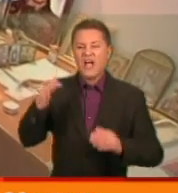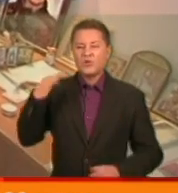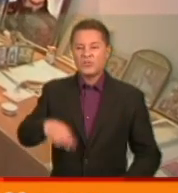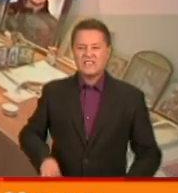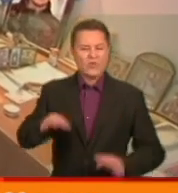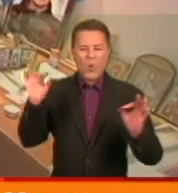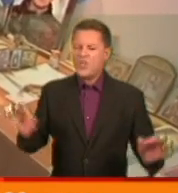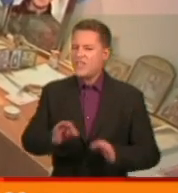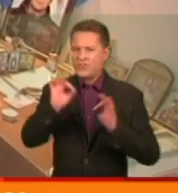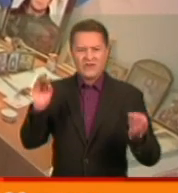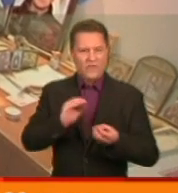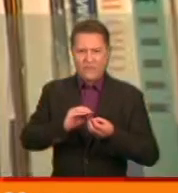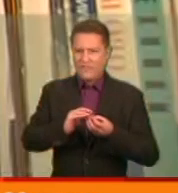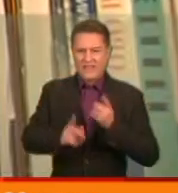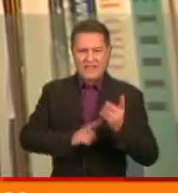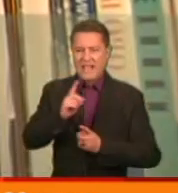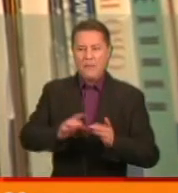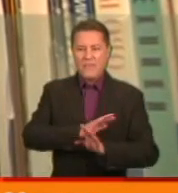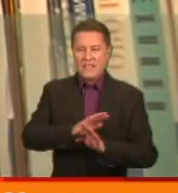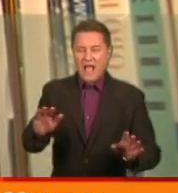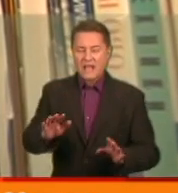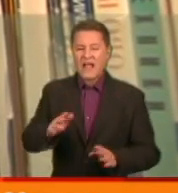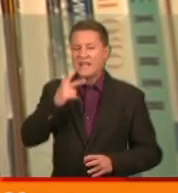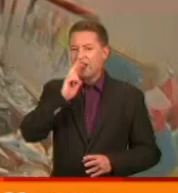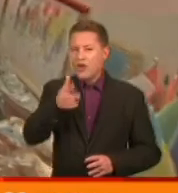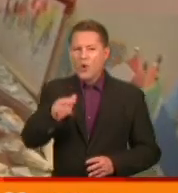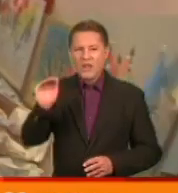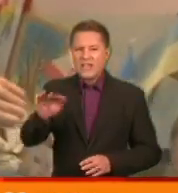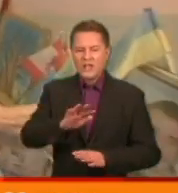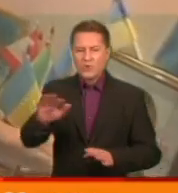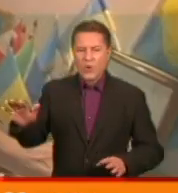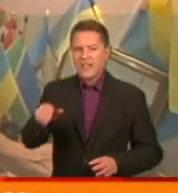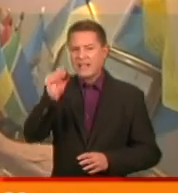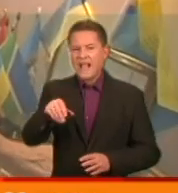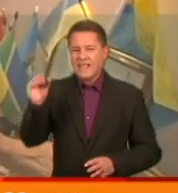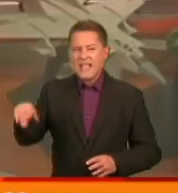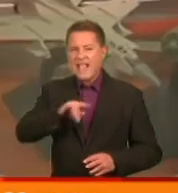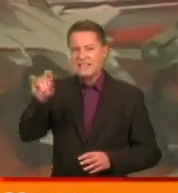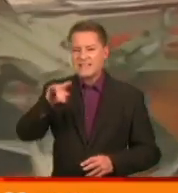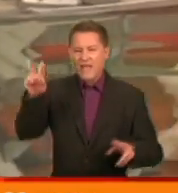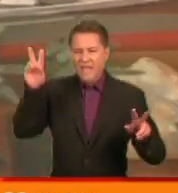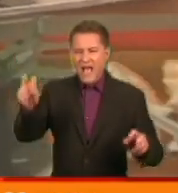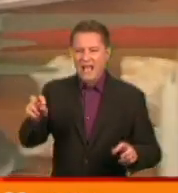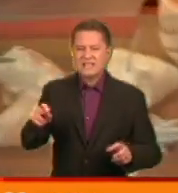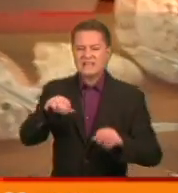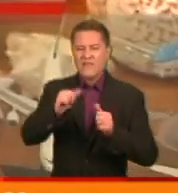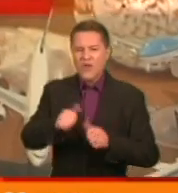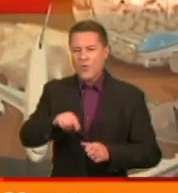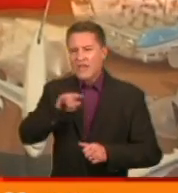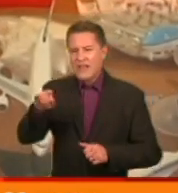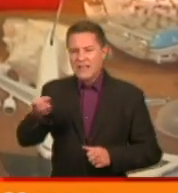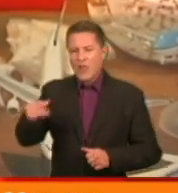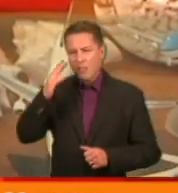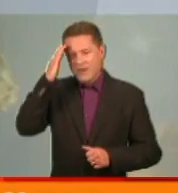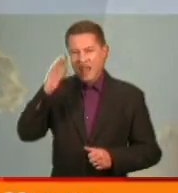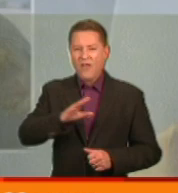зараз не міняла, от як все було при журі. 3 роки неторкання енциклопедії з авіації. Фігурки маленьких літачків, великих літаків. Жора мріяв